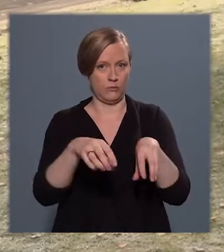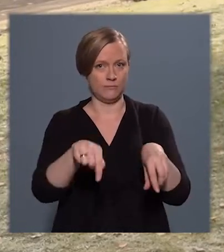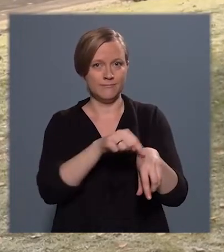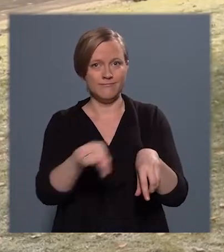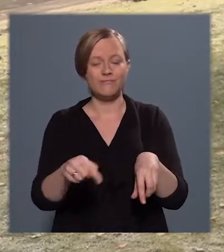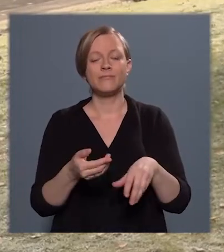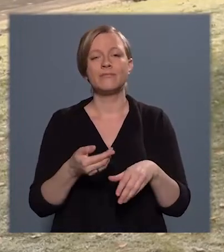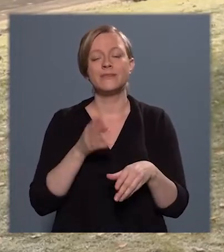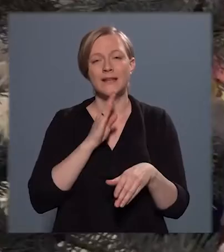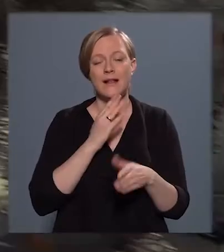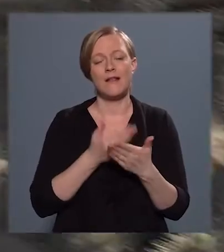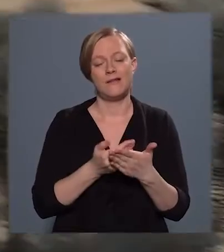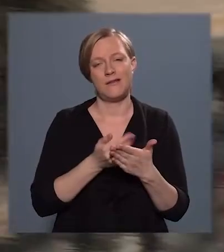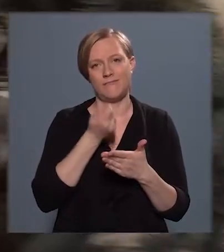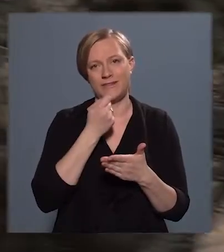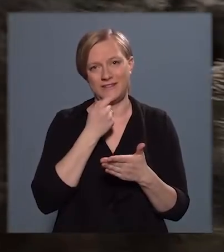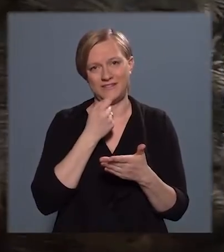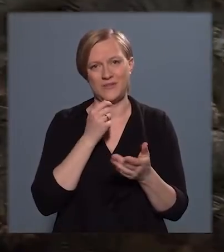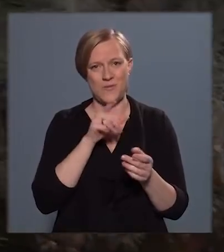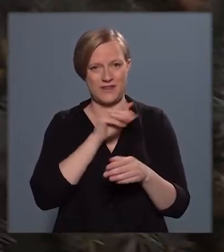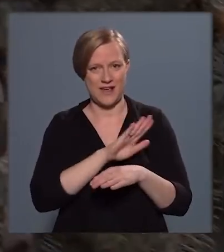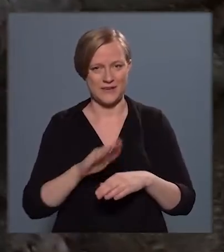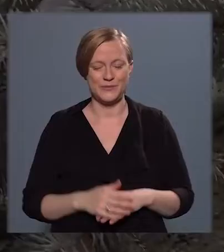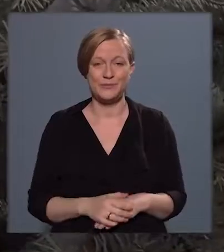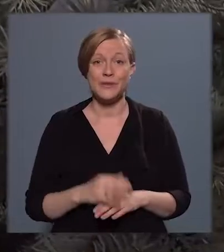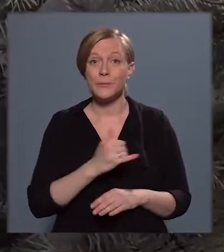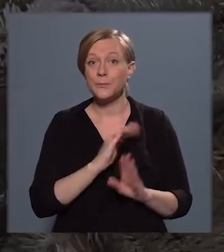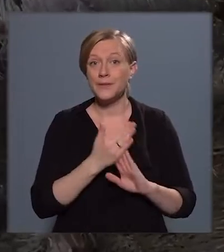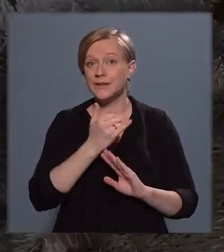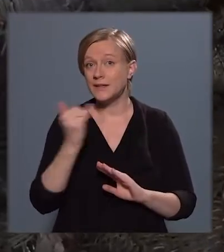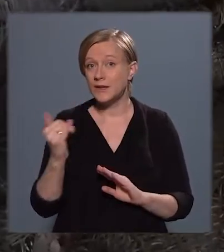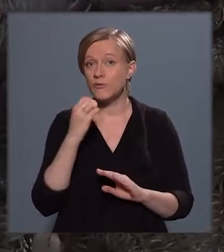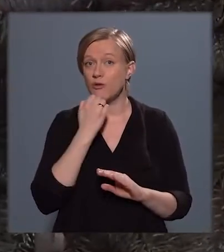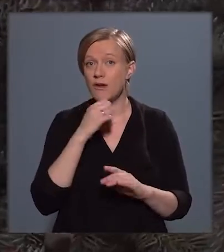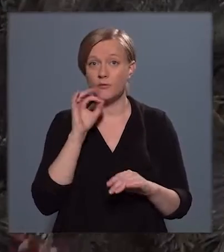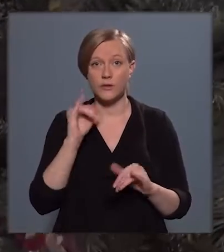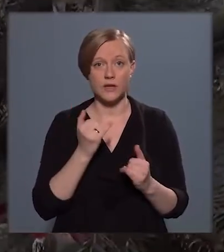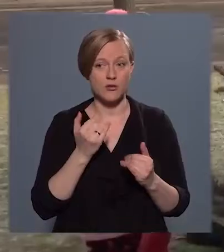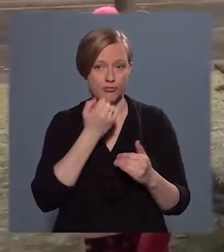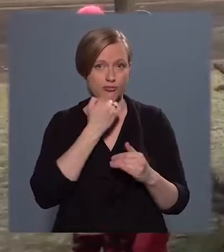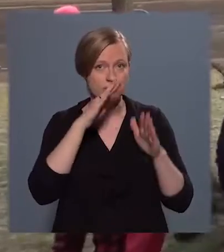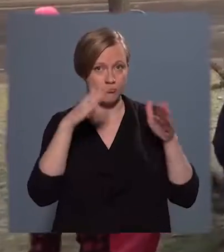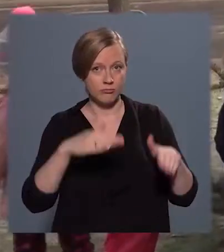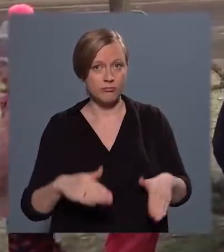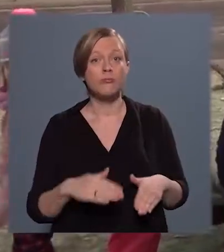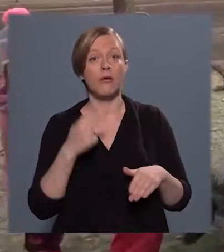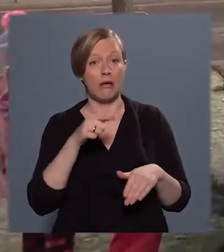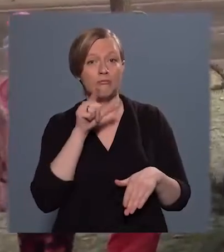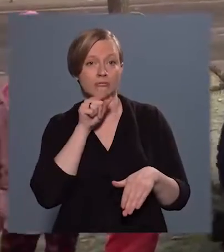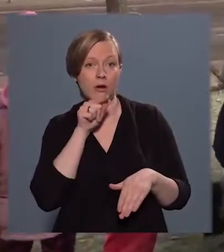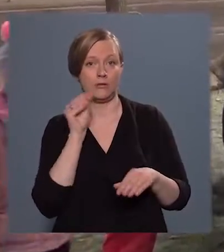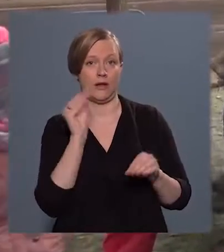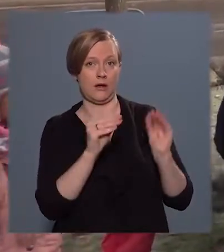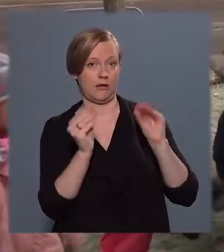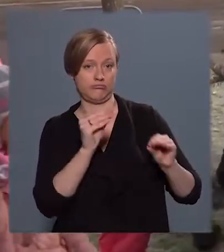hogy télen etessük a madarakat. Minden évben a saját óvodánkba is egy fenyőfát madárelességgel díszítenek fel